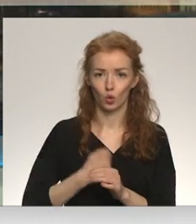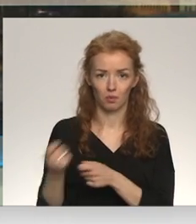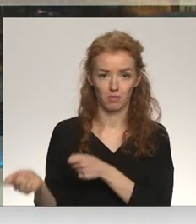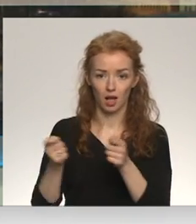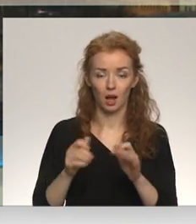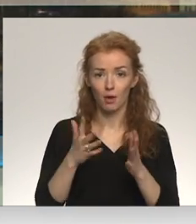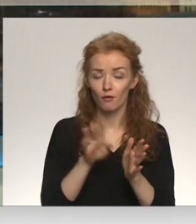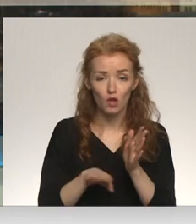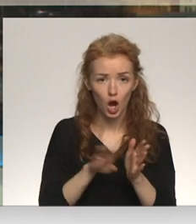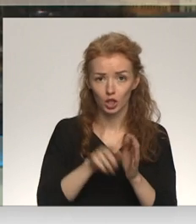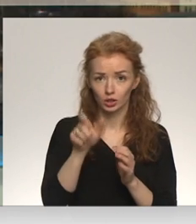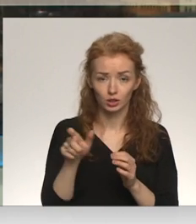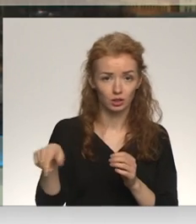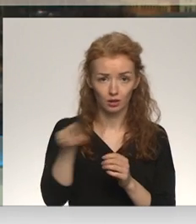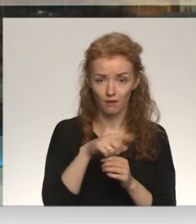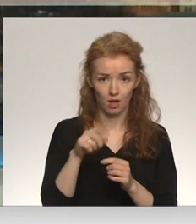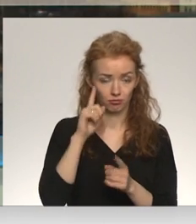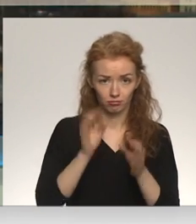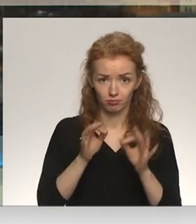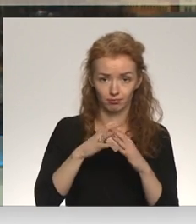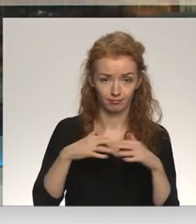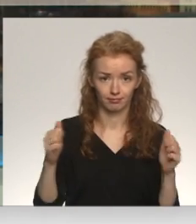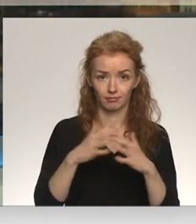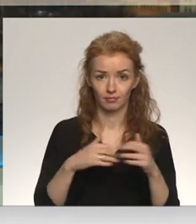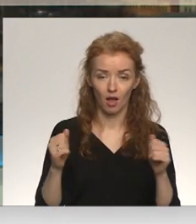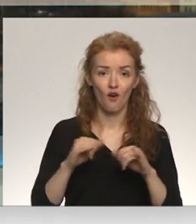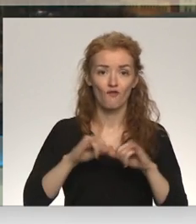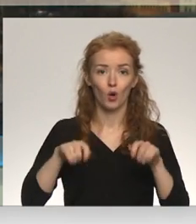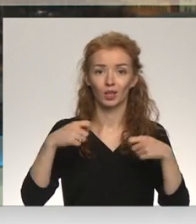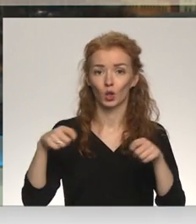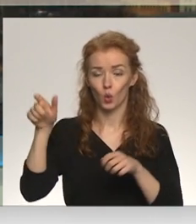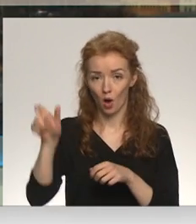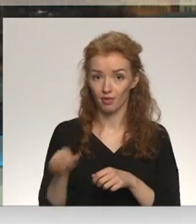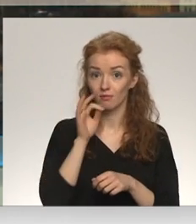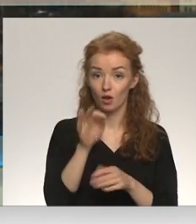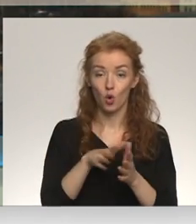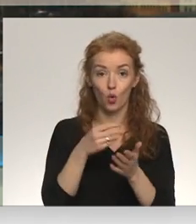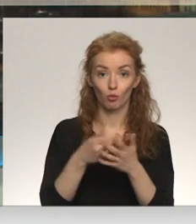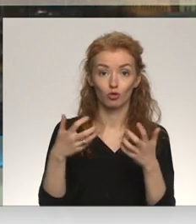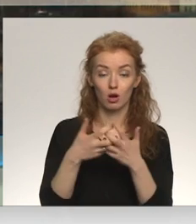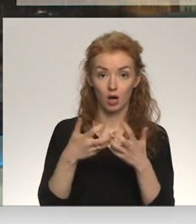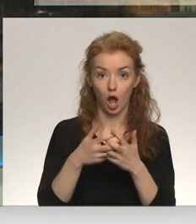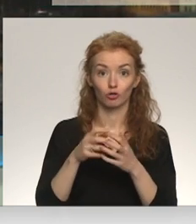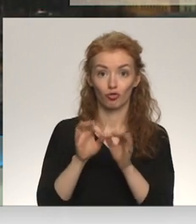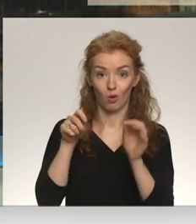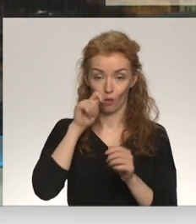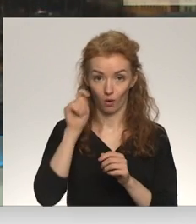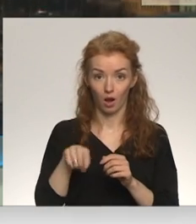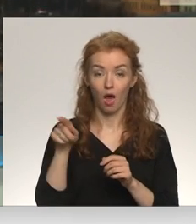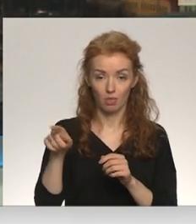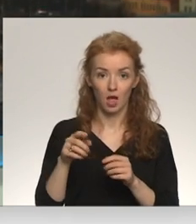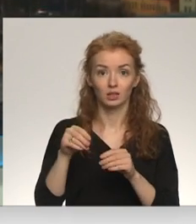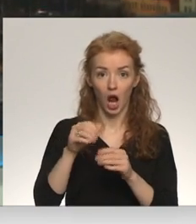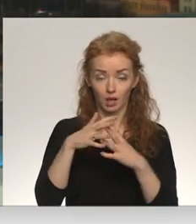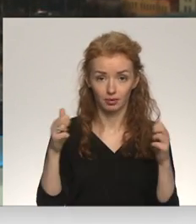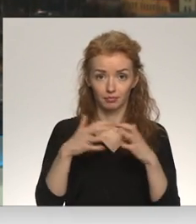gan nepamatota ažiotāža. Sāles vairumtirgotāji lēš, ka kopš kara Ukrainā sākuma pieprasījums pieaudzis ne tikai vairāk